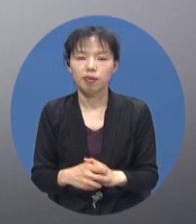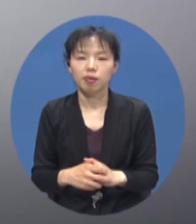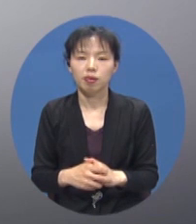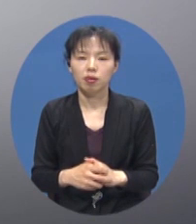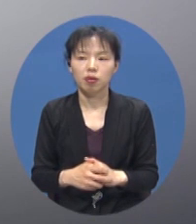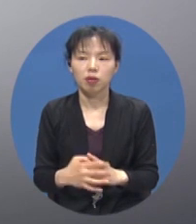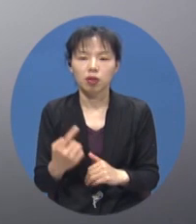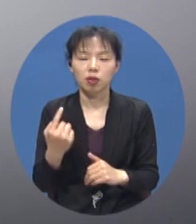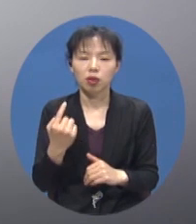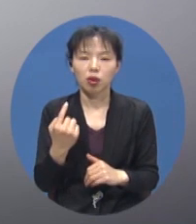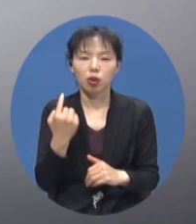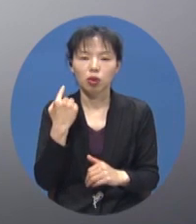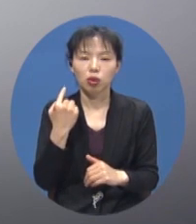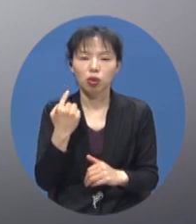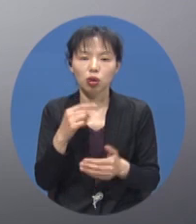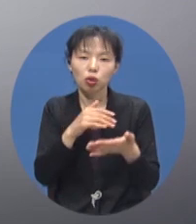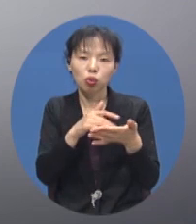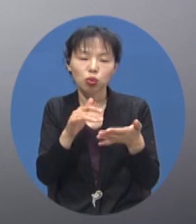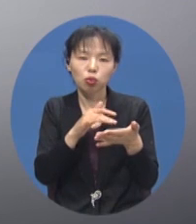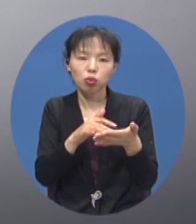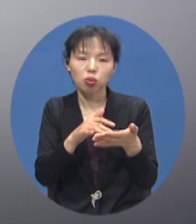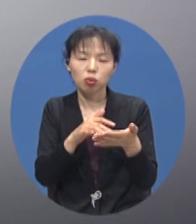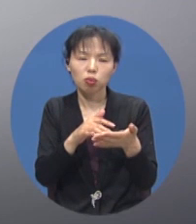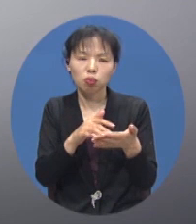뒤에 들어갈 숫자를 맞춰보세요.